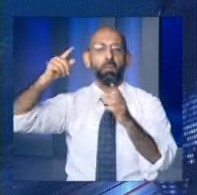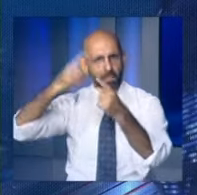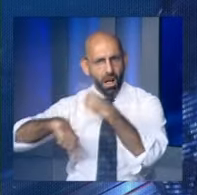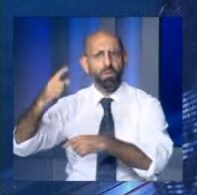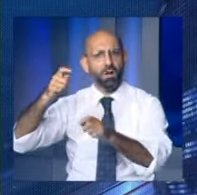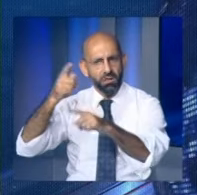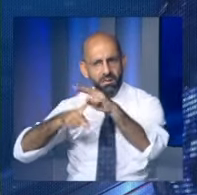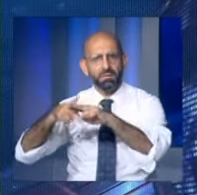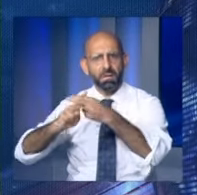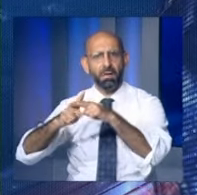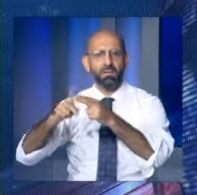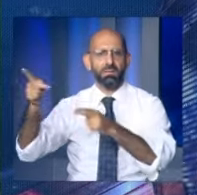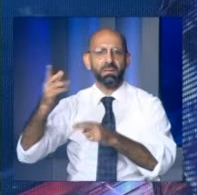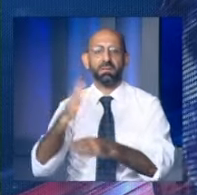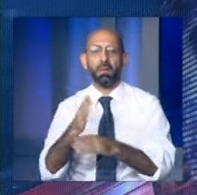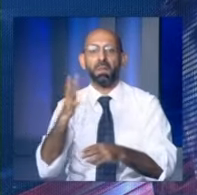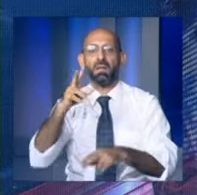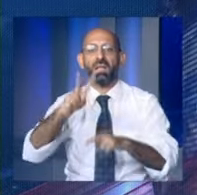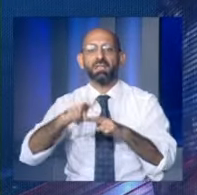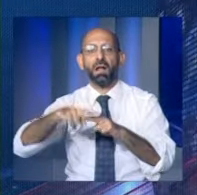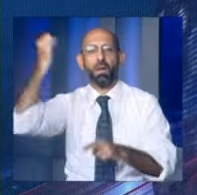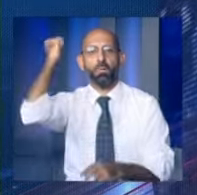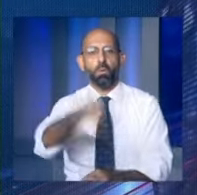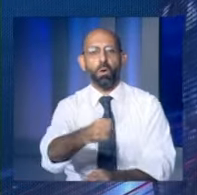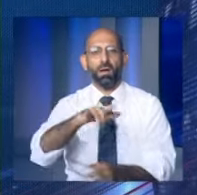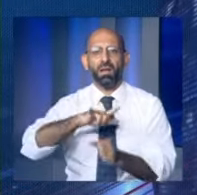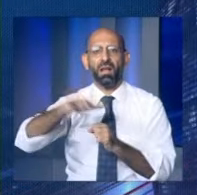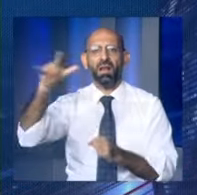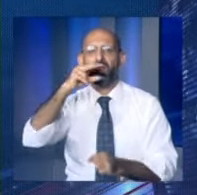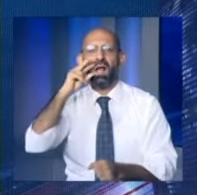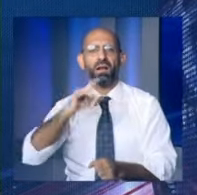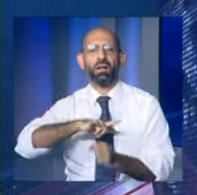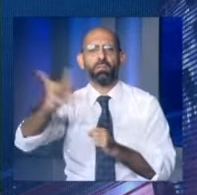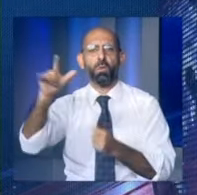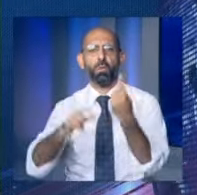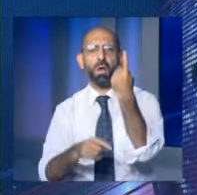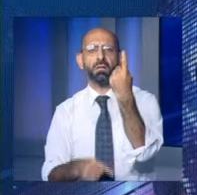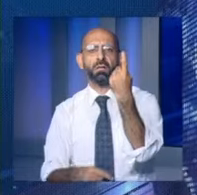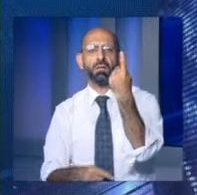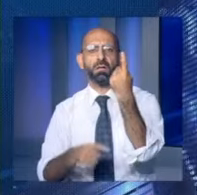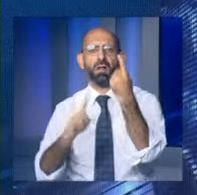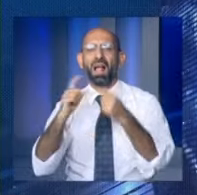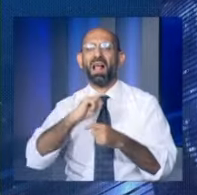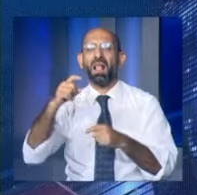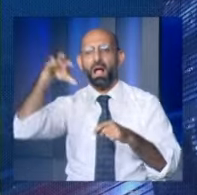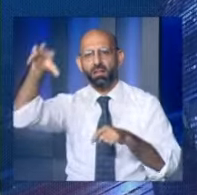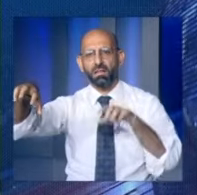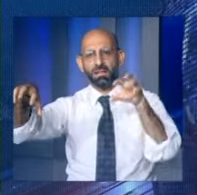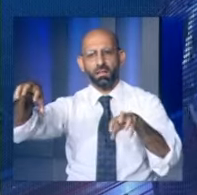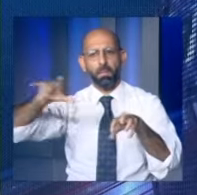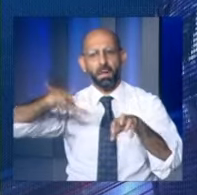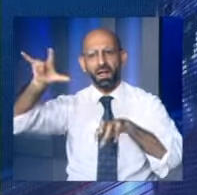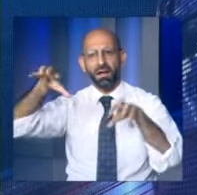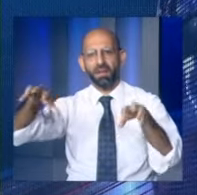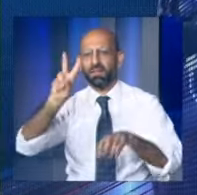في التجهيزات. وكرر التأكيد في حال حصل المحظور وضربت إسرائيل مطار رفيق الحريري الدولي لابد من إعادة